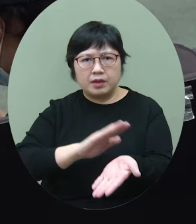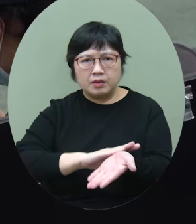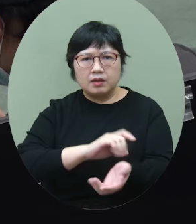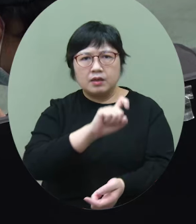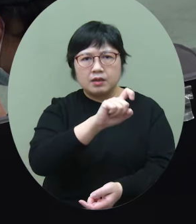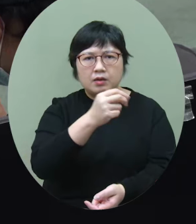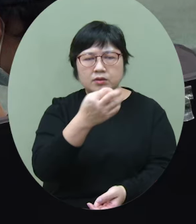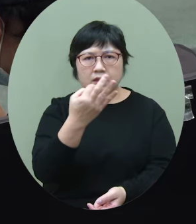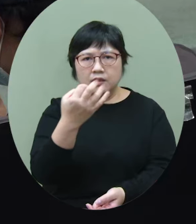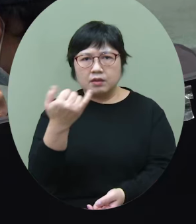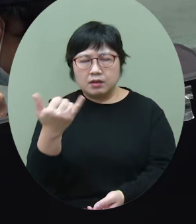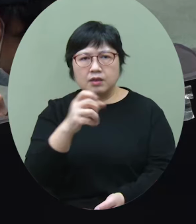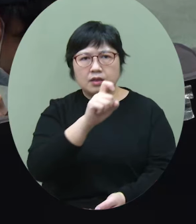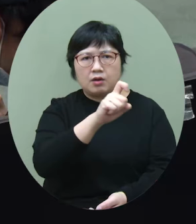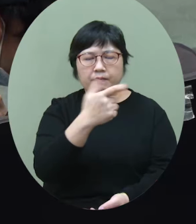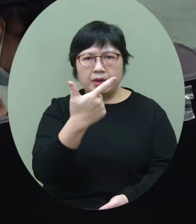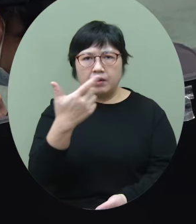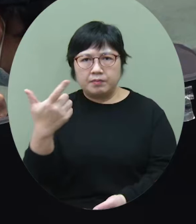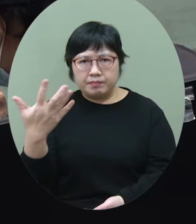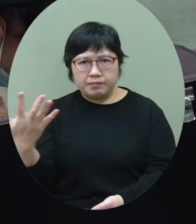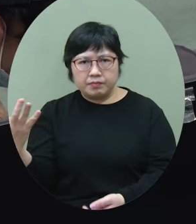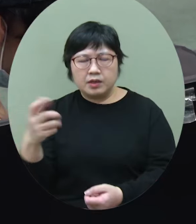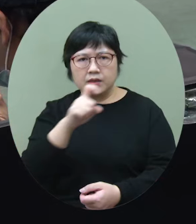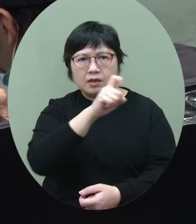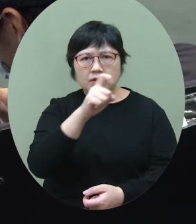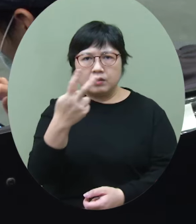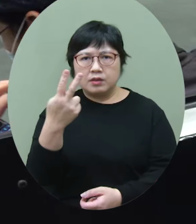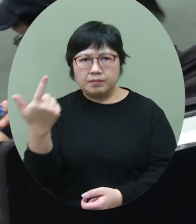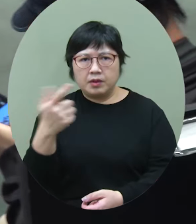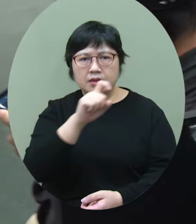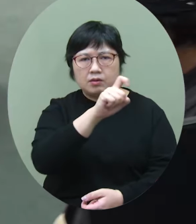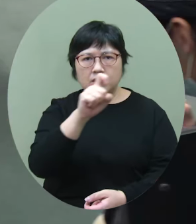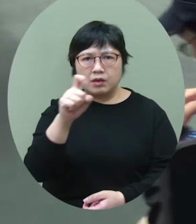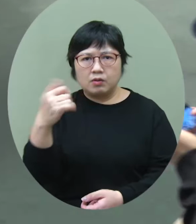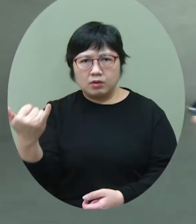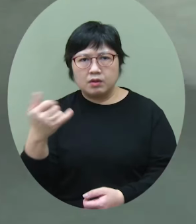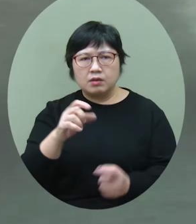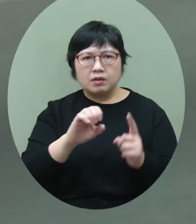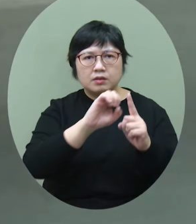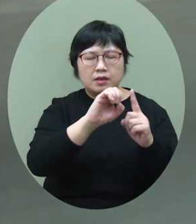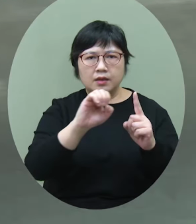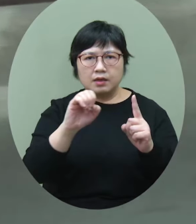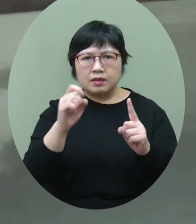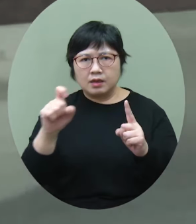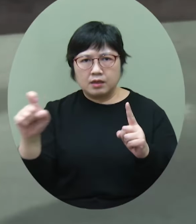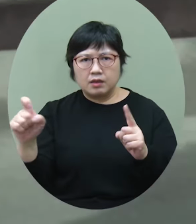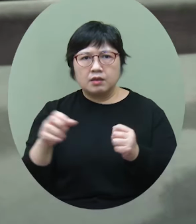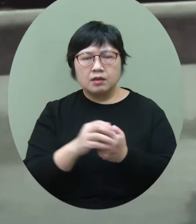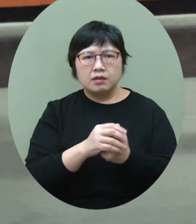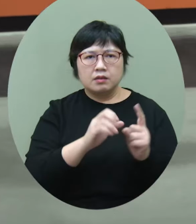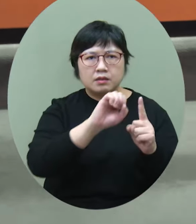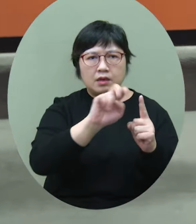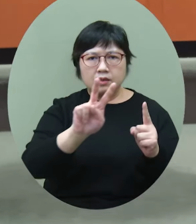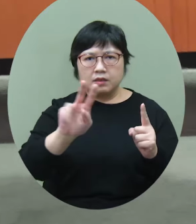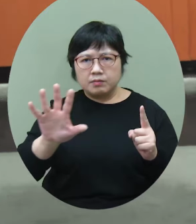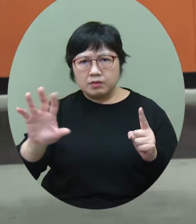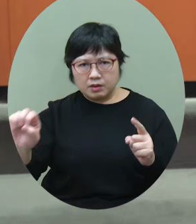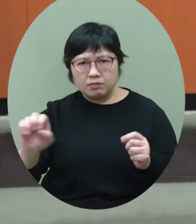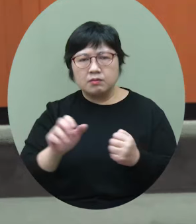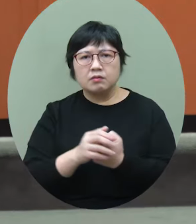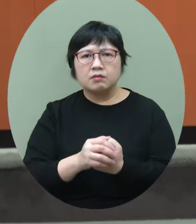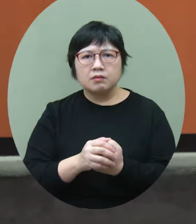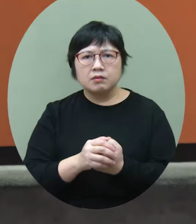9736、9855、9928、9996、100999、10250。咁佢哋